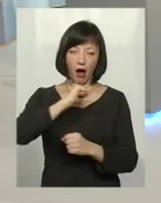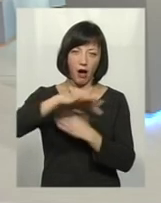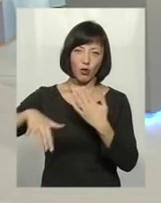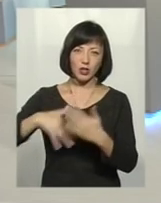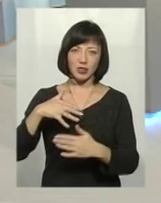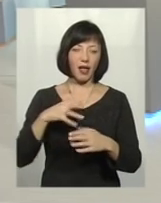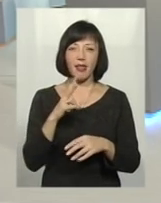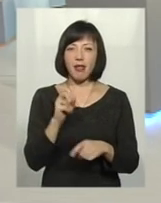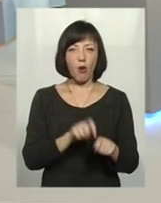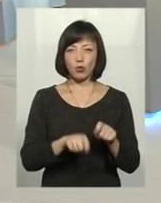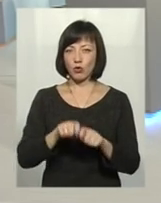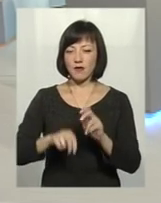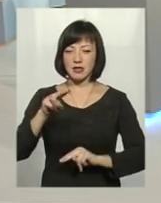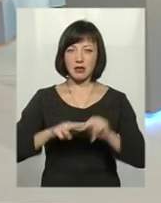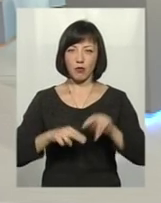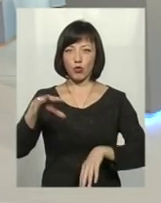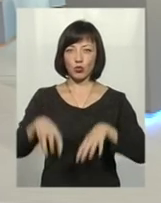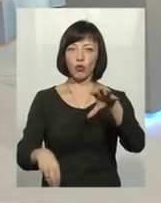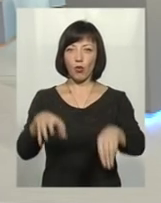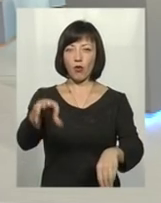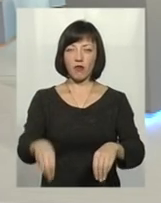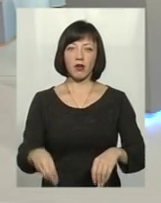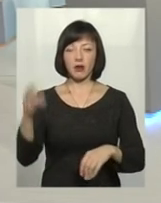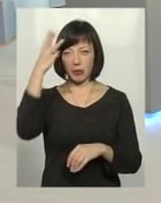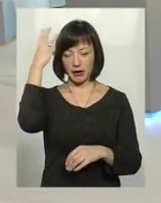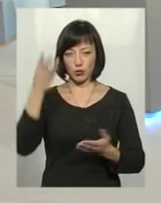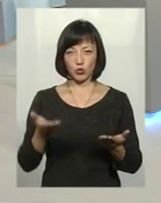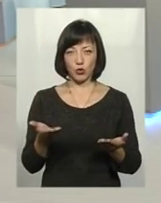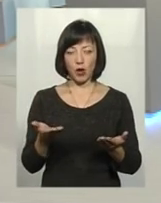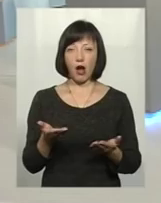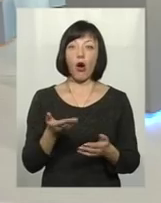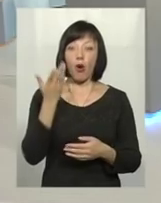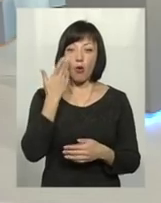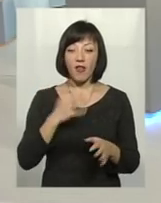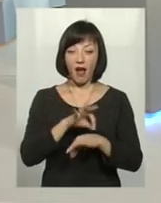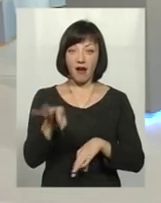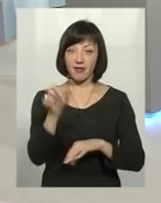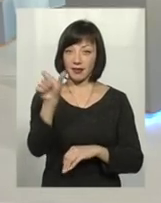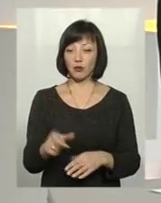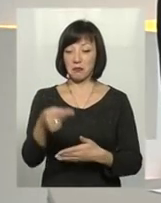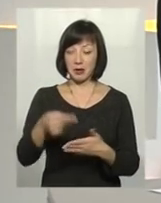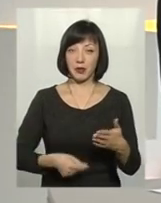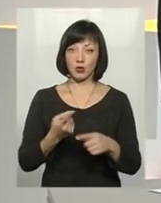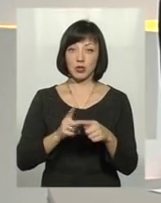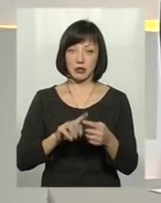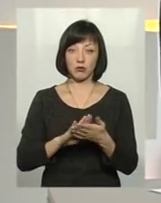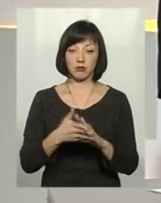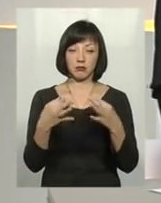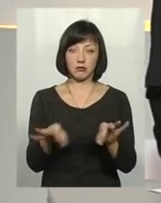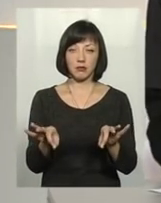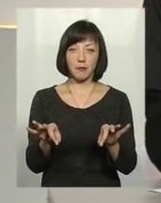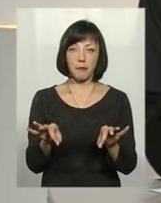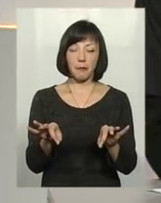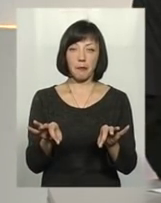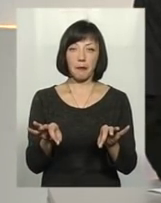хаотичної і неконтрольованої забудови мікрорайонів обласного центру? Коли архітектор підписує ті містобудівні умови і